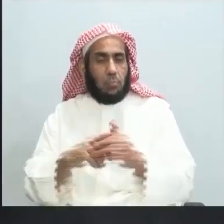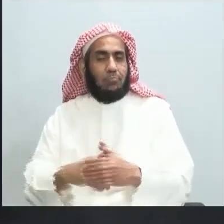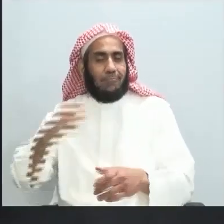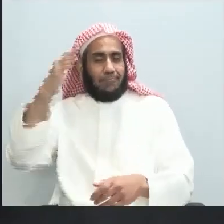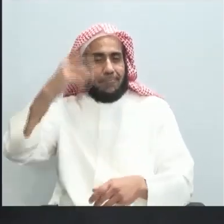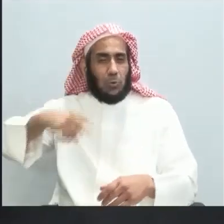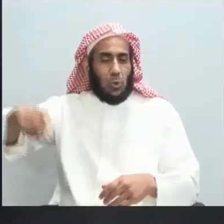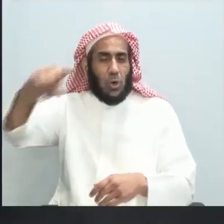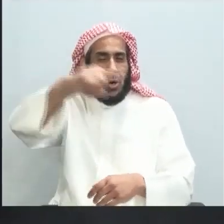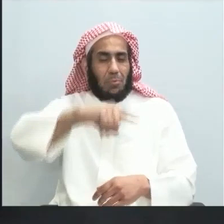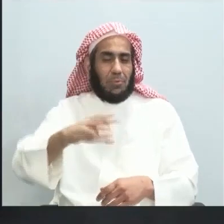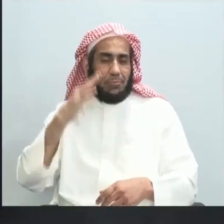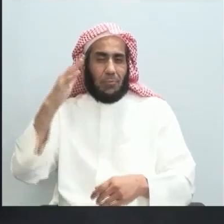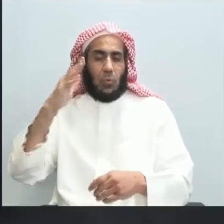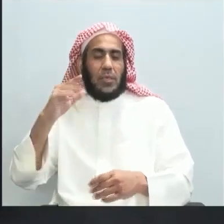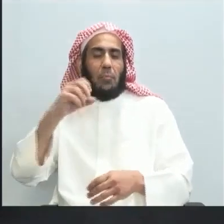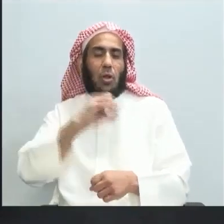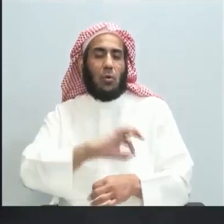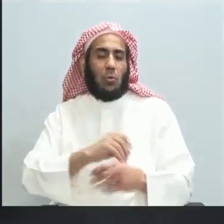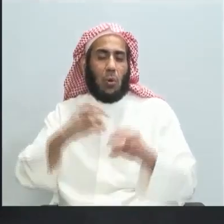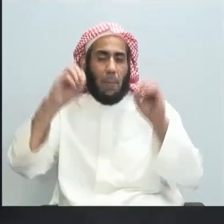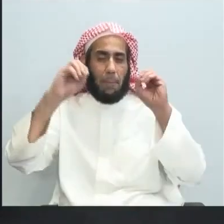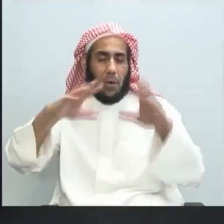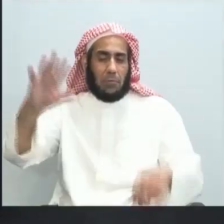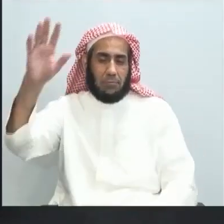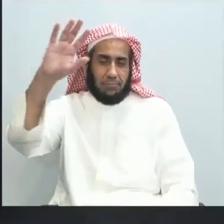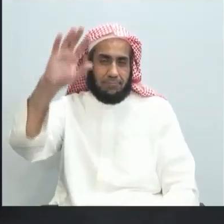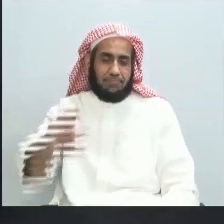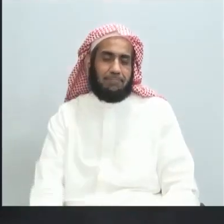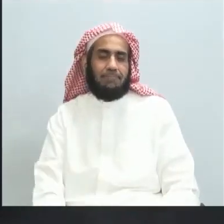شكرا لكم لحسن المتابعه والسلام عليكم ورحمه الله وبركاته